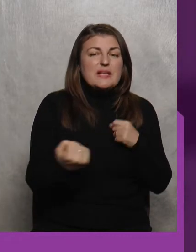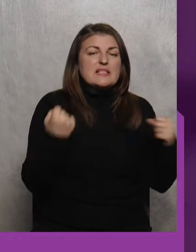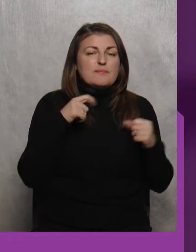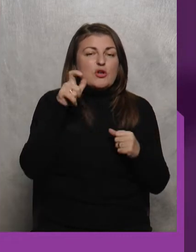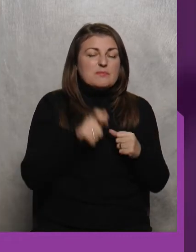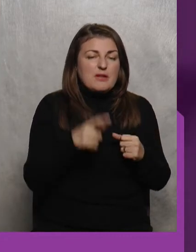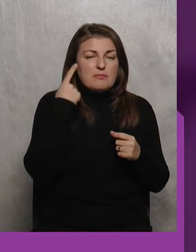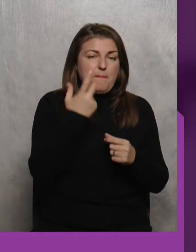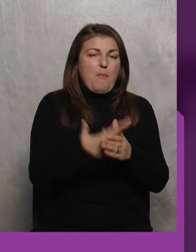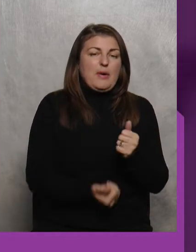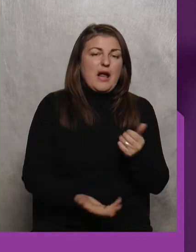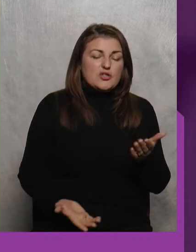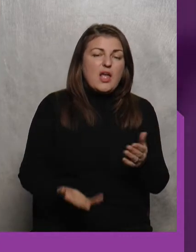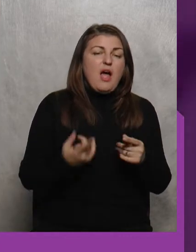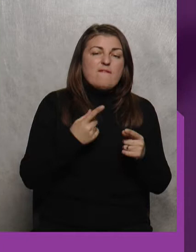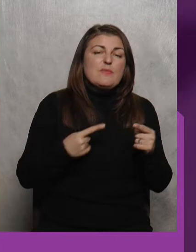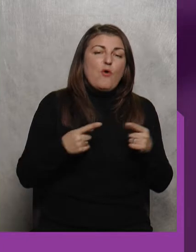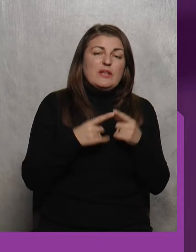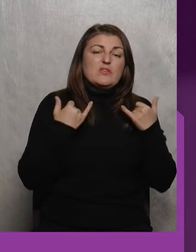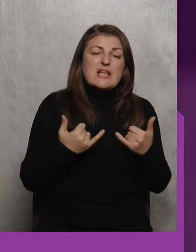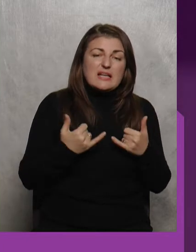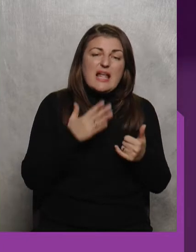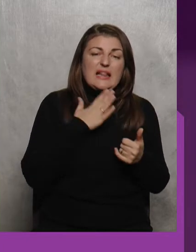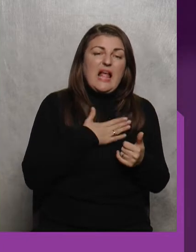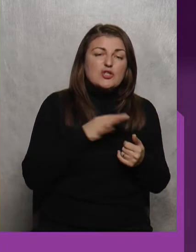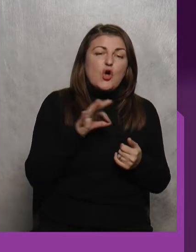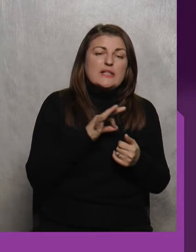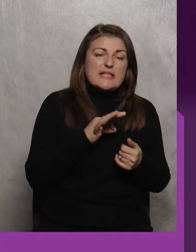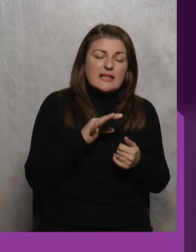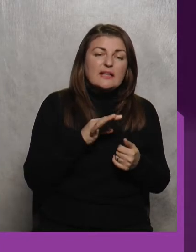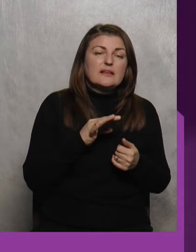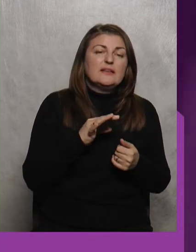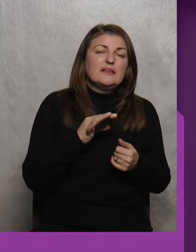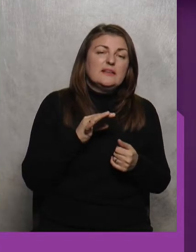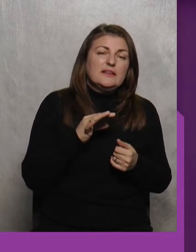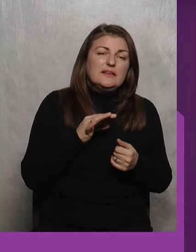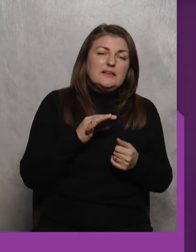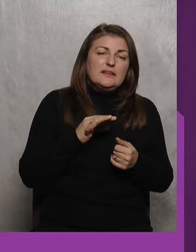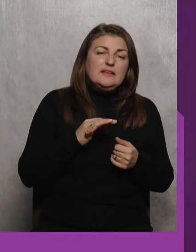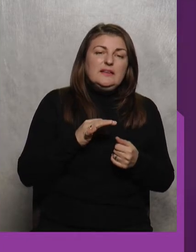спортсмену об'являється поразка. Відповідно, зараз наш Олександр...